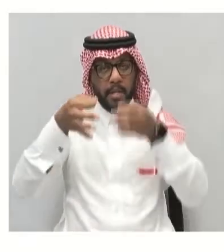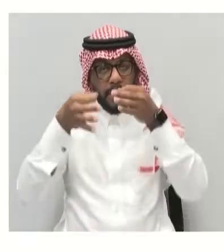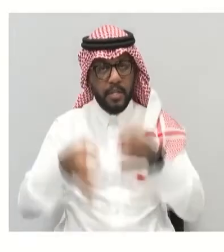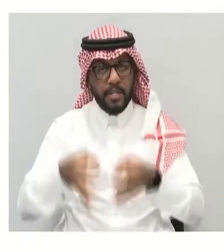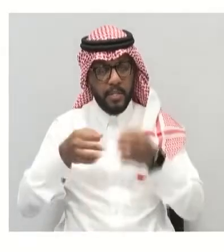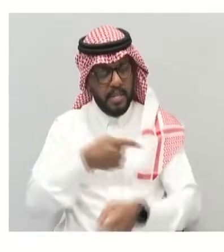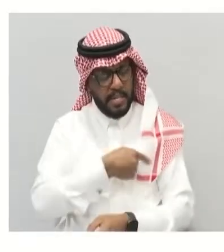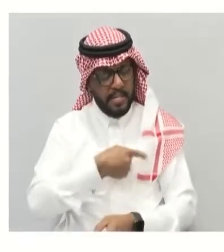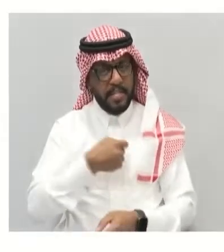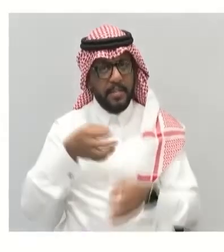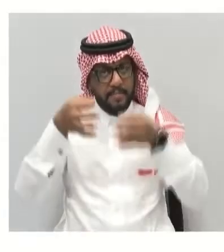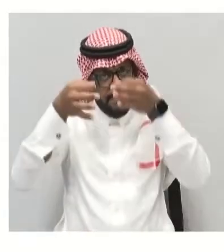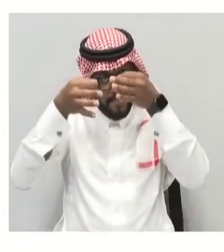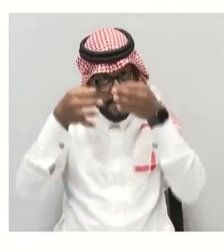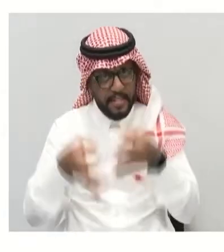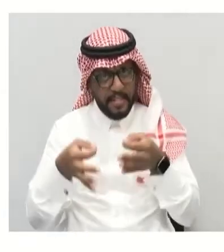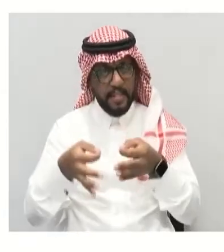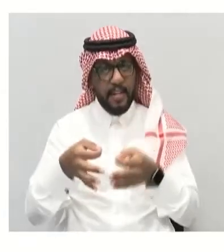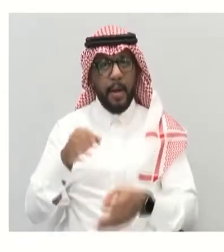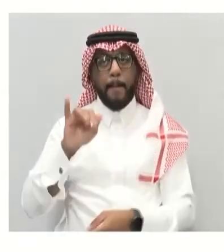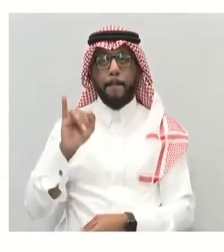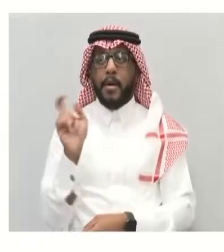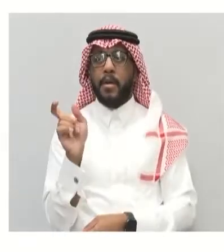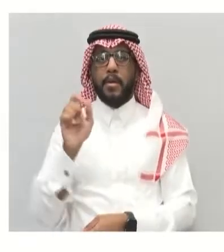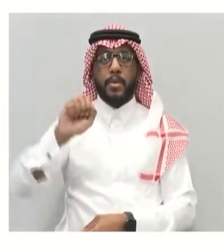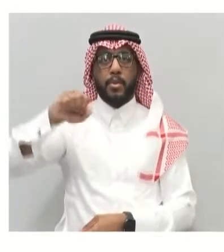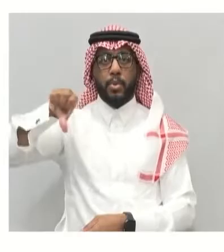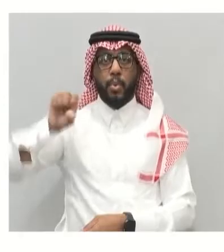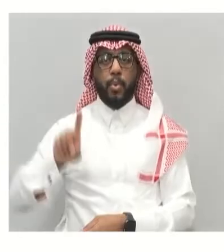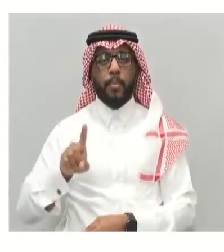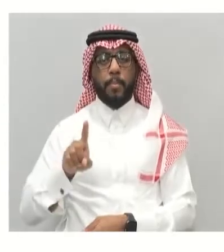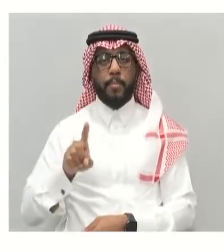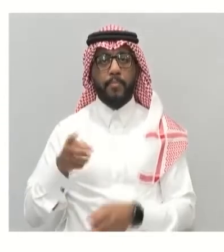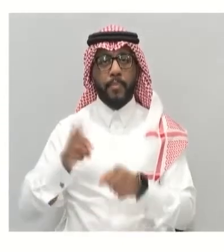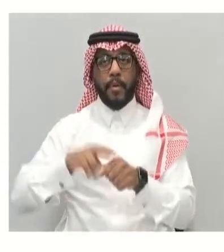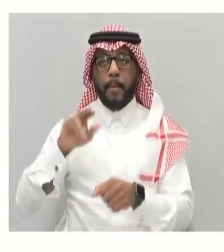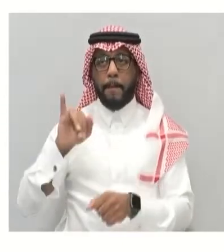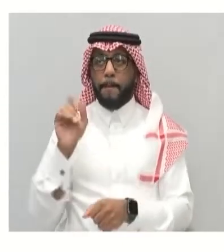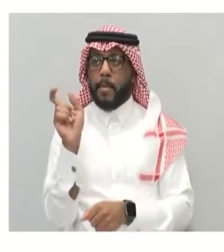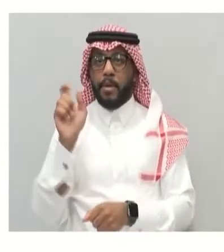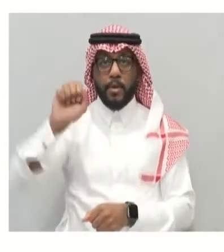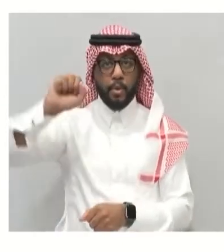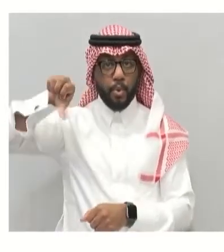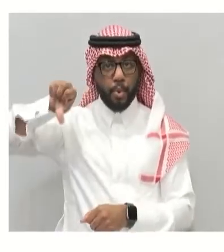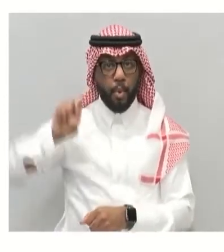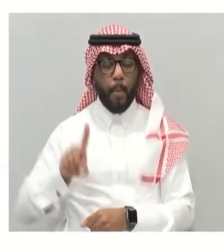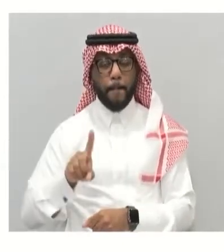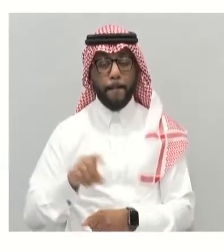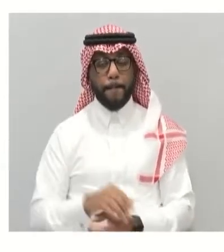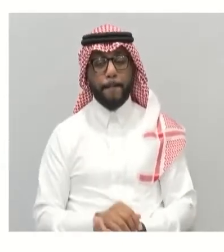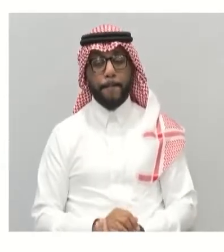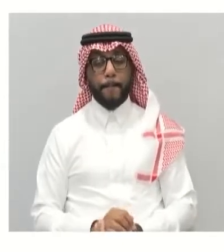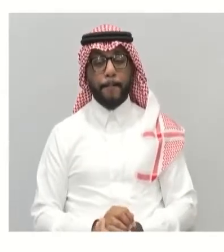ننكره منصوب فالحال لا يكون الا منصوبا ثم يبين هيئه صاحبه وقت حدوث